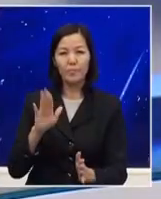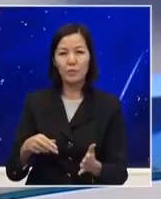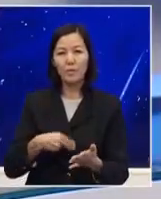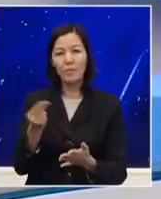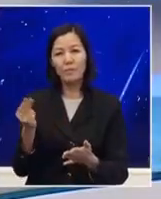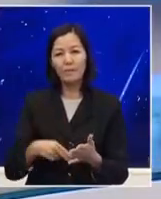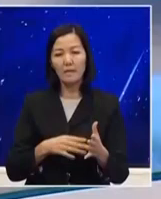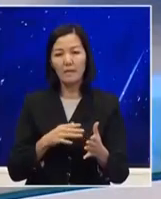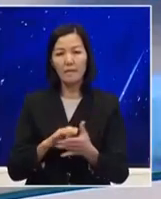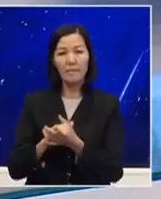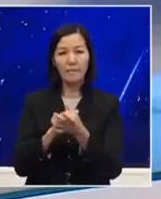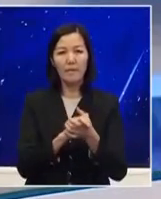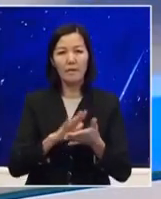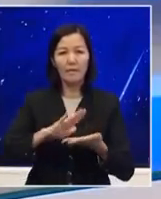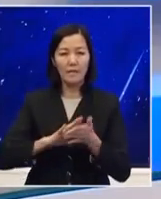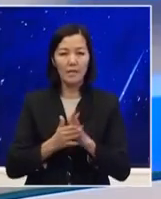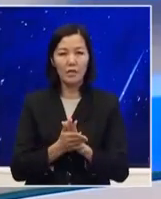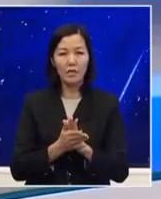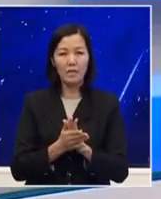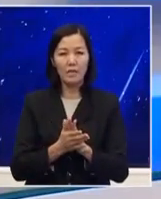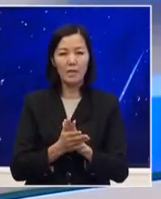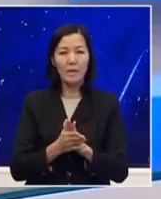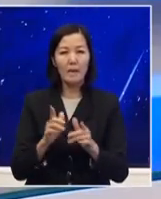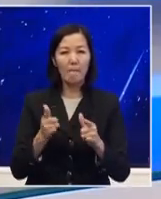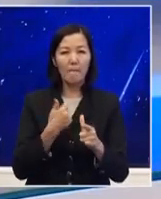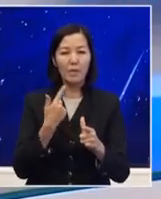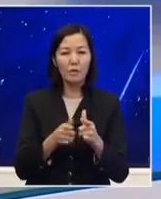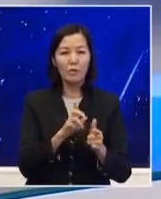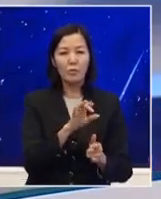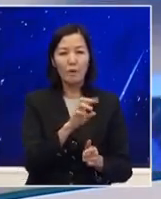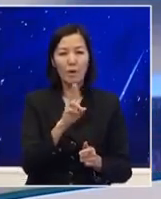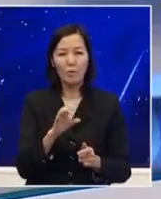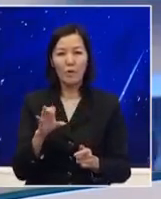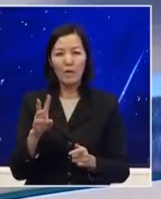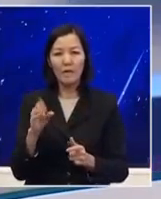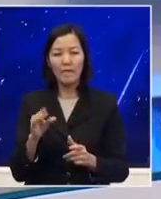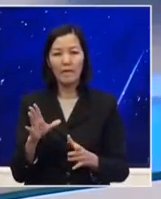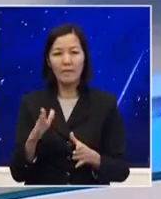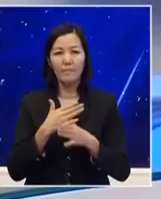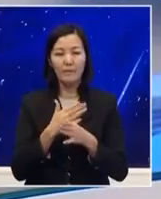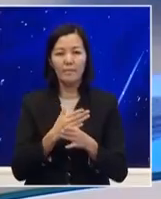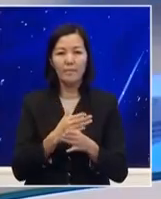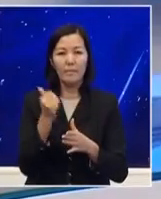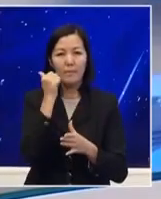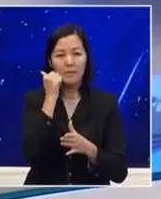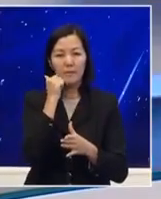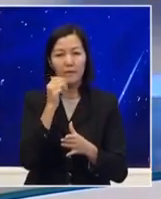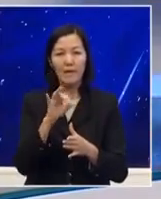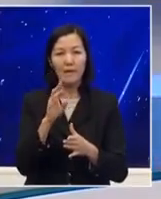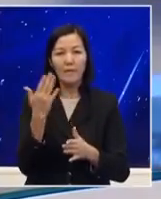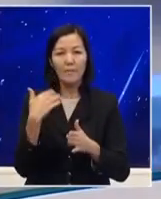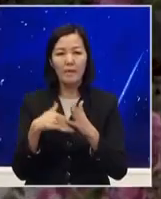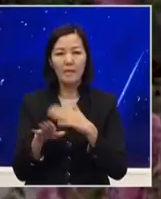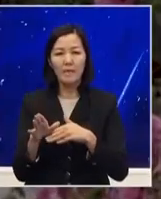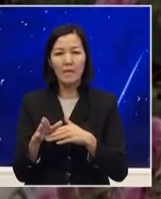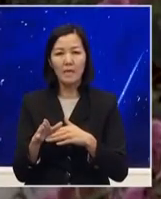После подписания мирного соглашения, достигнутого между Баку и Ереваном при посредничестве Москвы, армяне покидают районы Нагорного